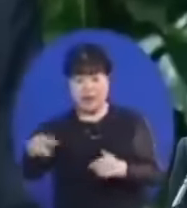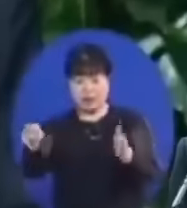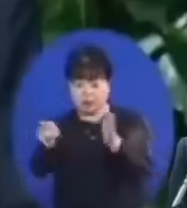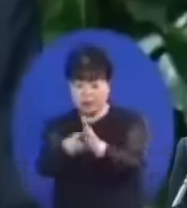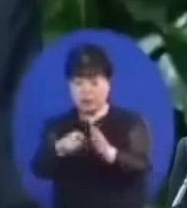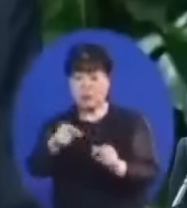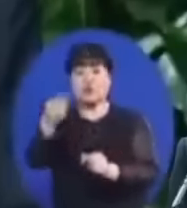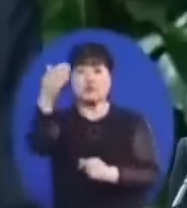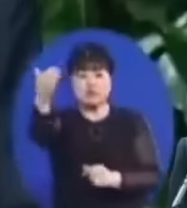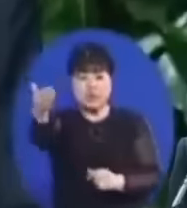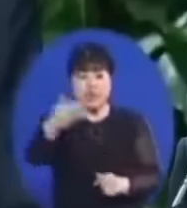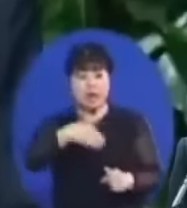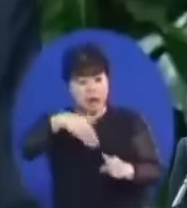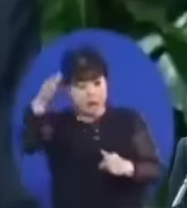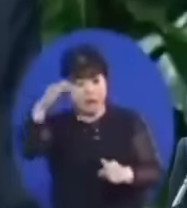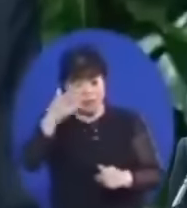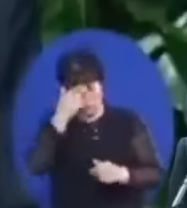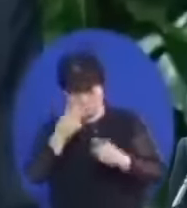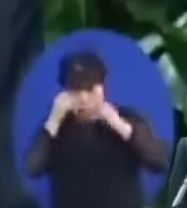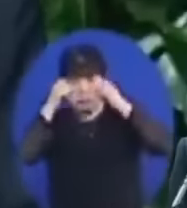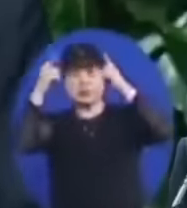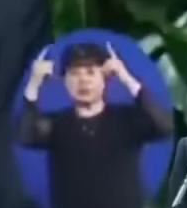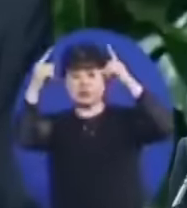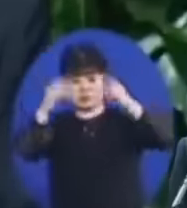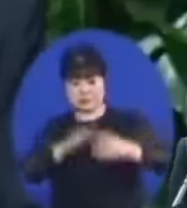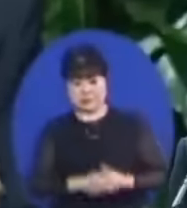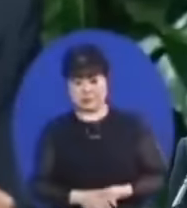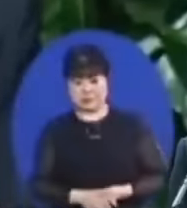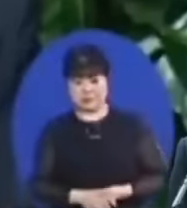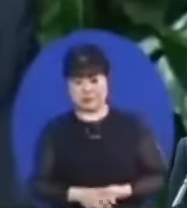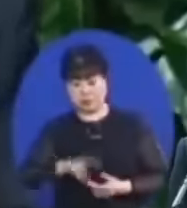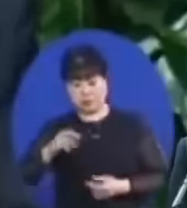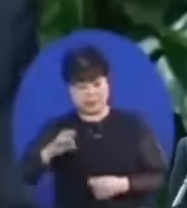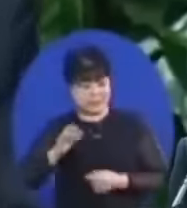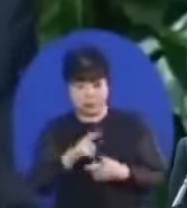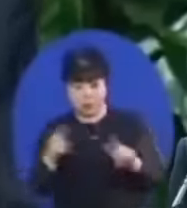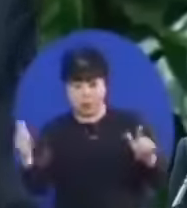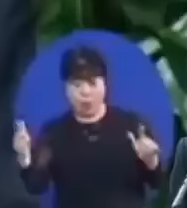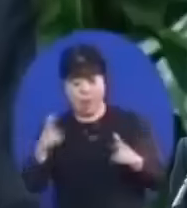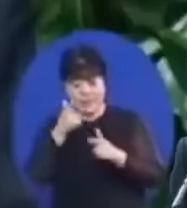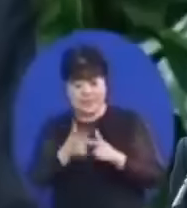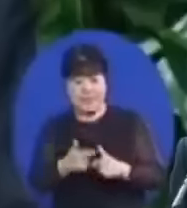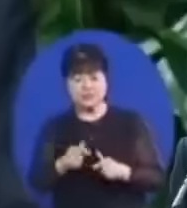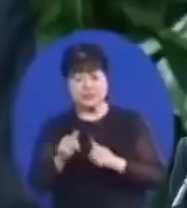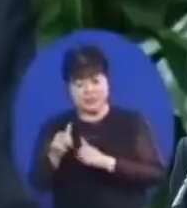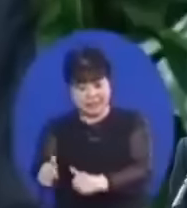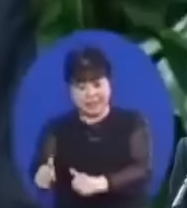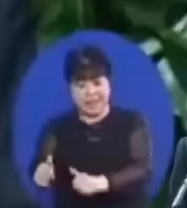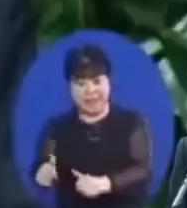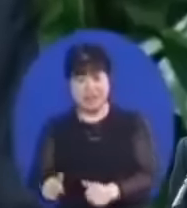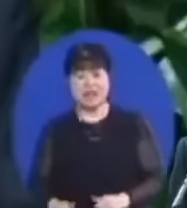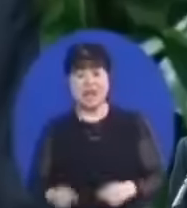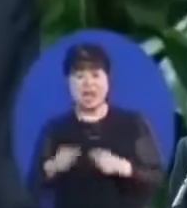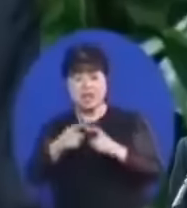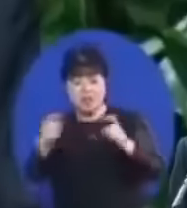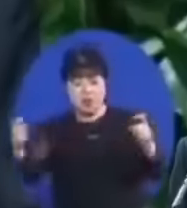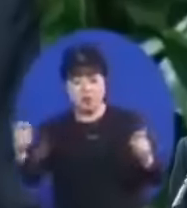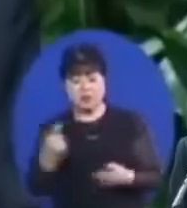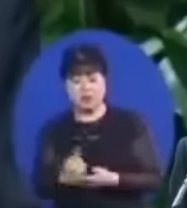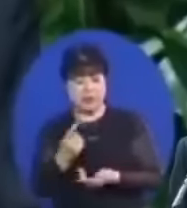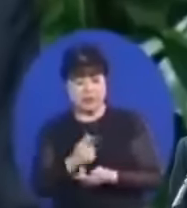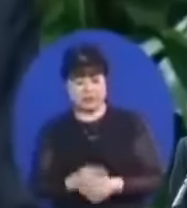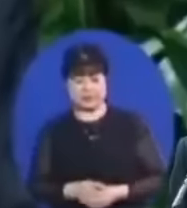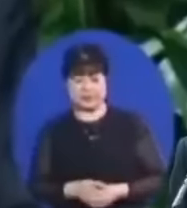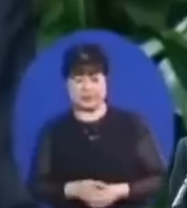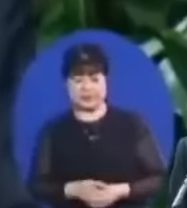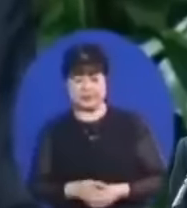너를 구원하였으니 가라 하니까 눈이 번쩍 뜨자 그는 돌아가지 않고 예수님을 따라서 여리고에서 떠나간